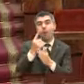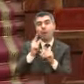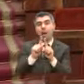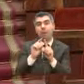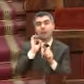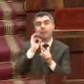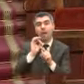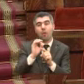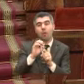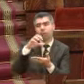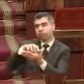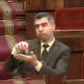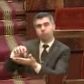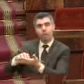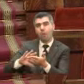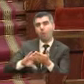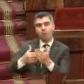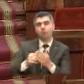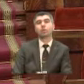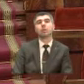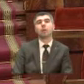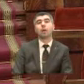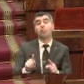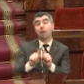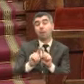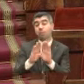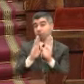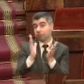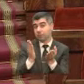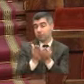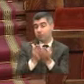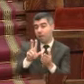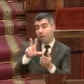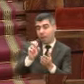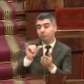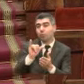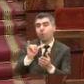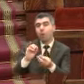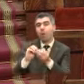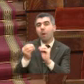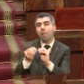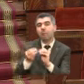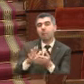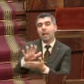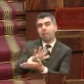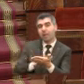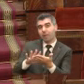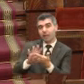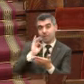تحدث في كل بقاع، اعتماد مقاربة مندمجة وشمولية بدءا من الرصد الهيدرومناخي مرورا